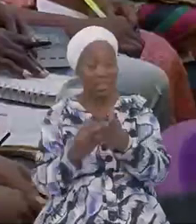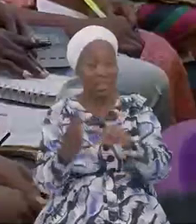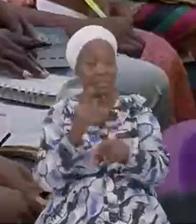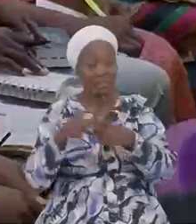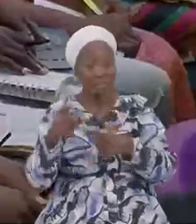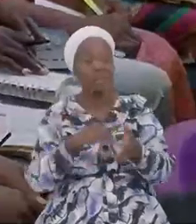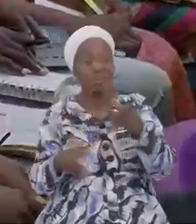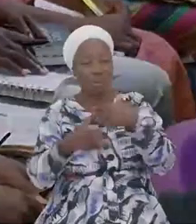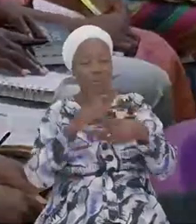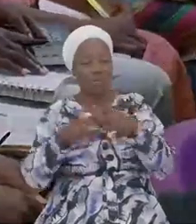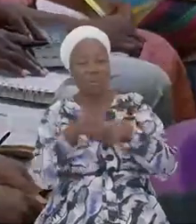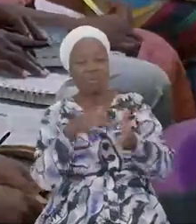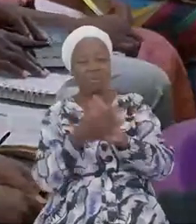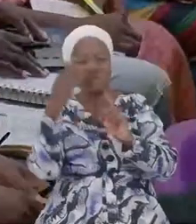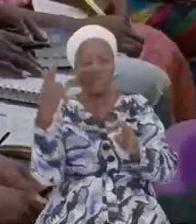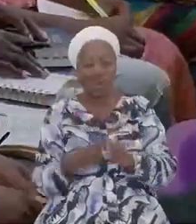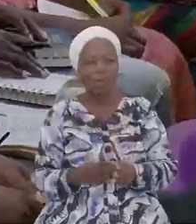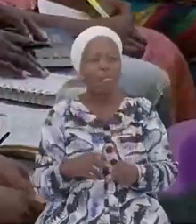retourner contre eux. Il dit,